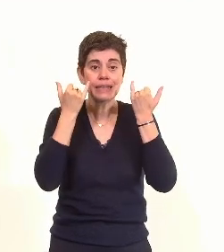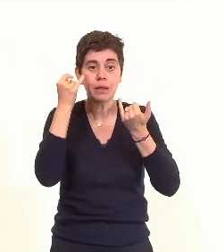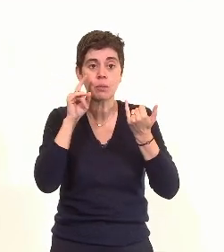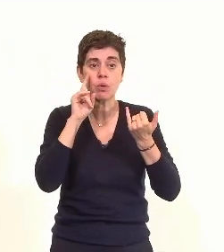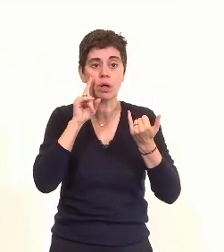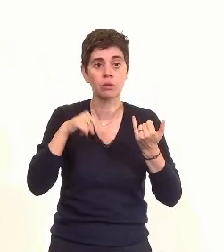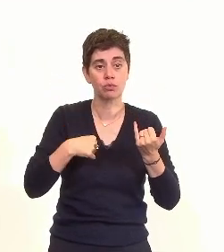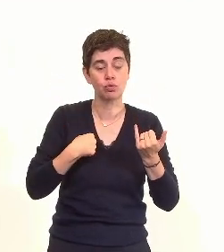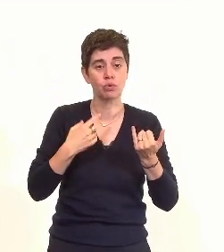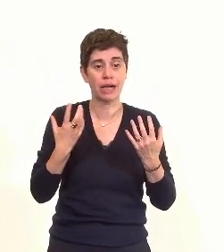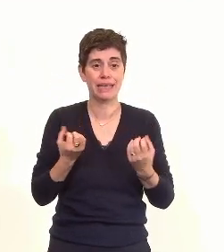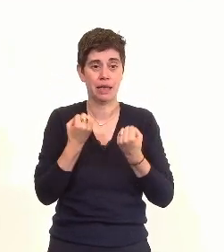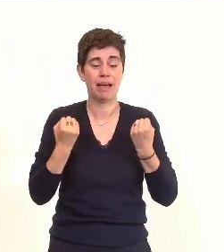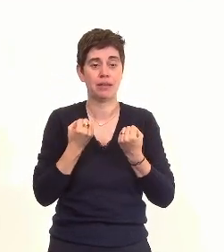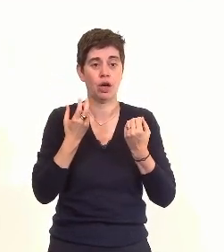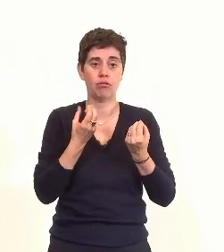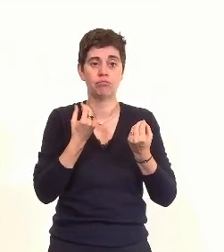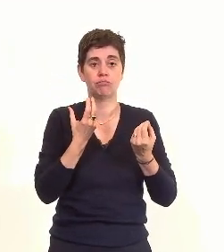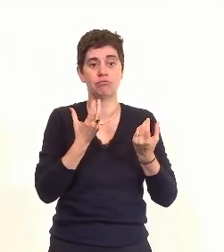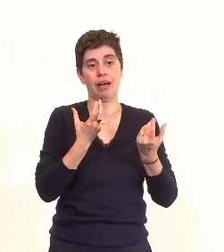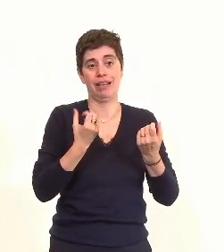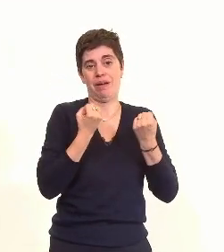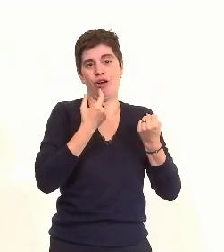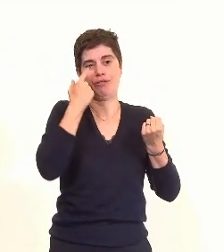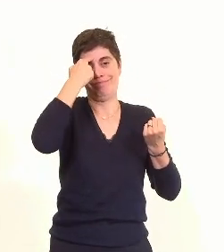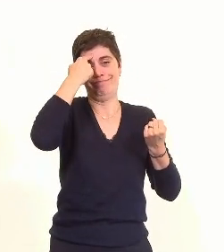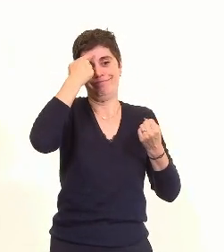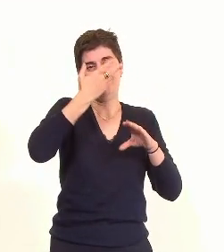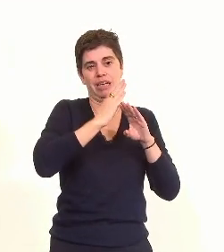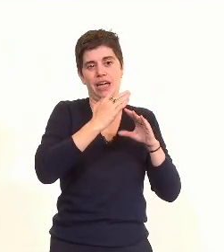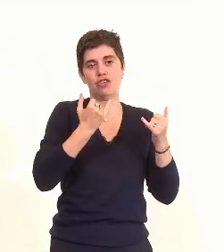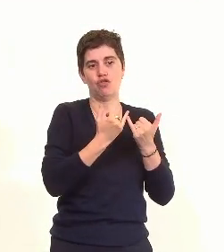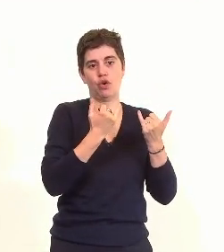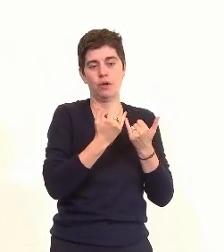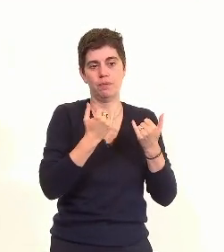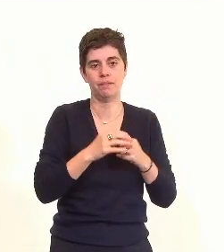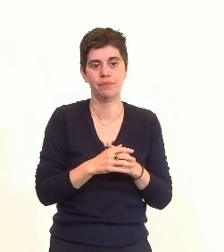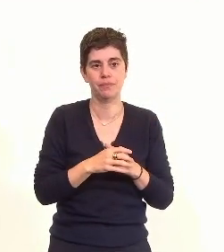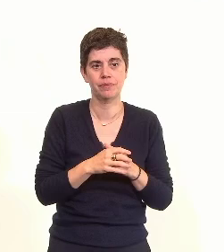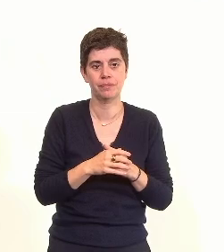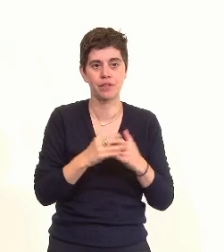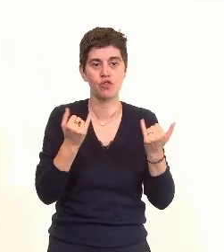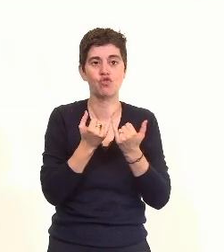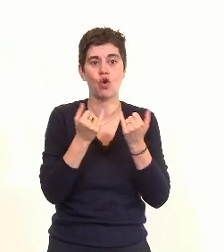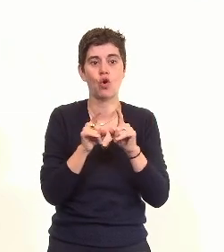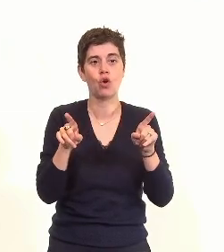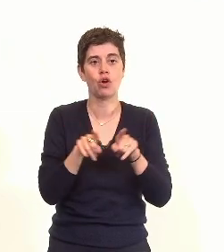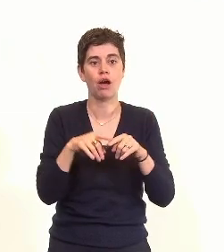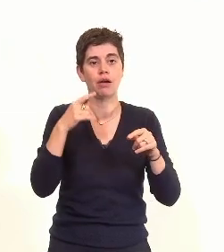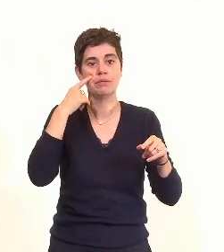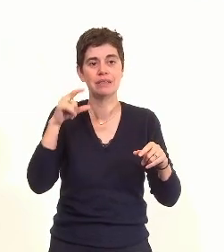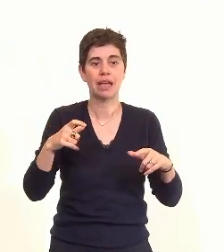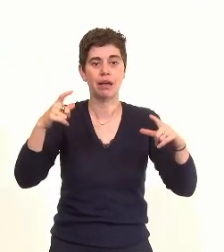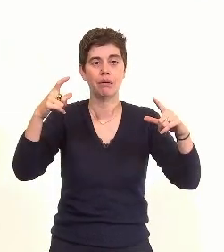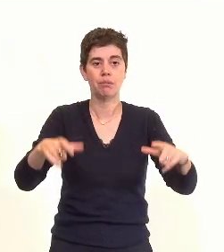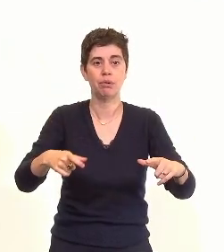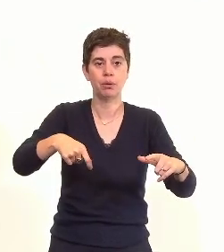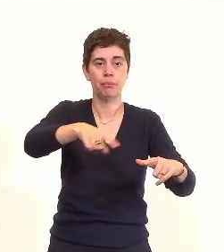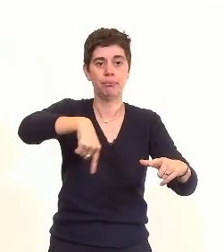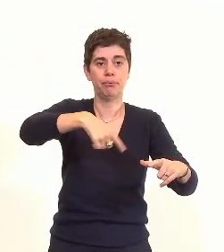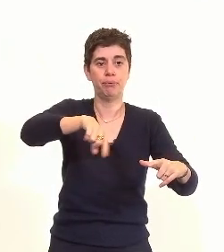pense que ça a forcément influencé un petit peu. Donc il y a un jeu qui est type roue de la fortune, un autre type jeu de